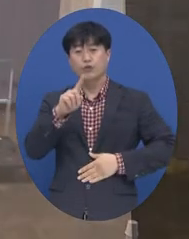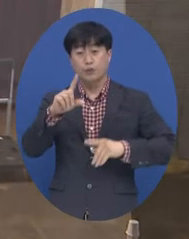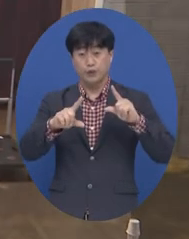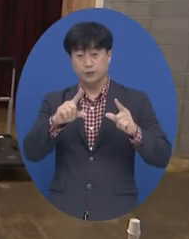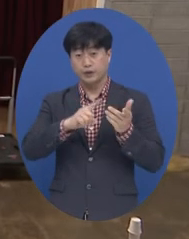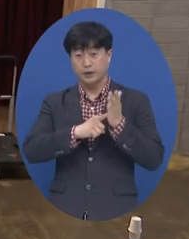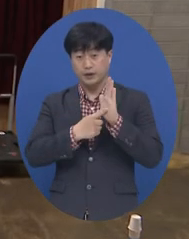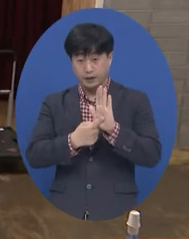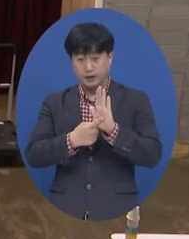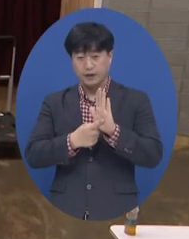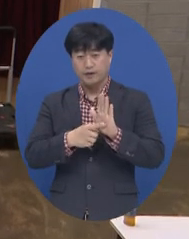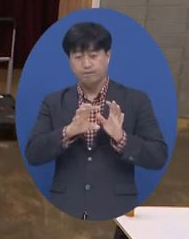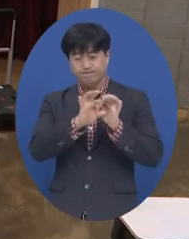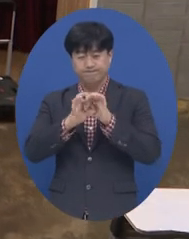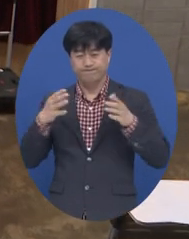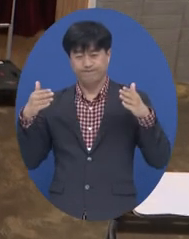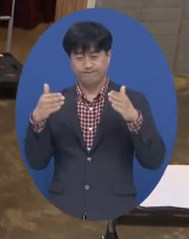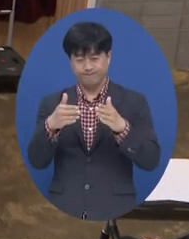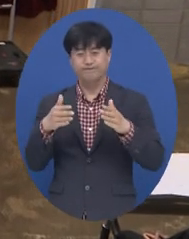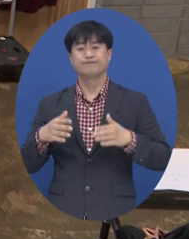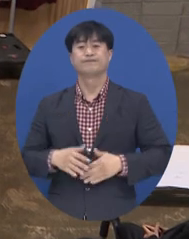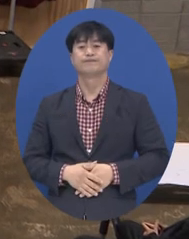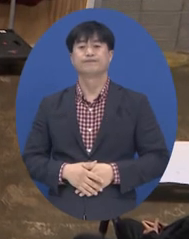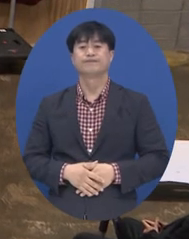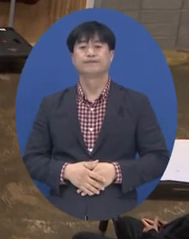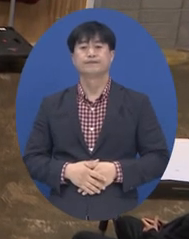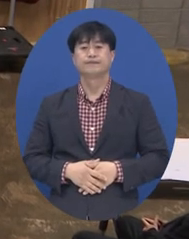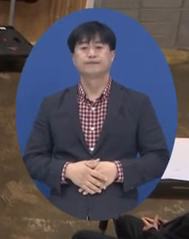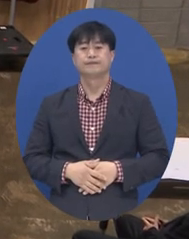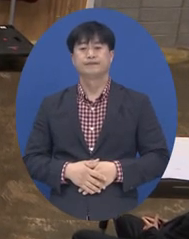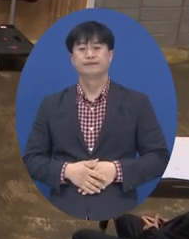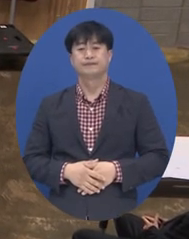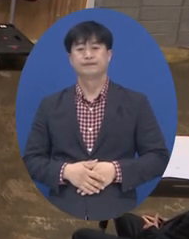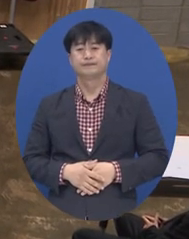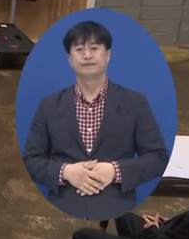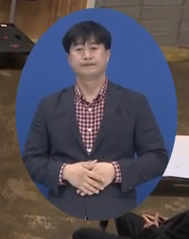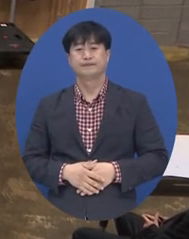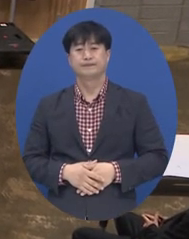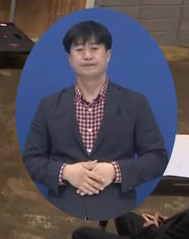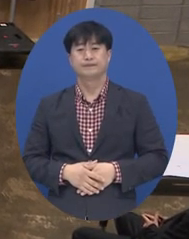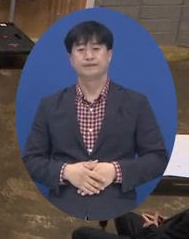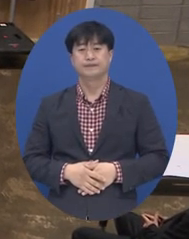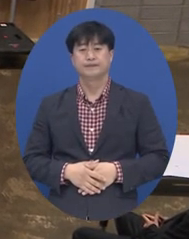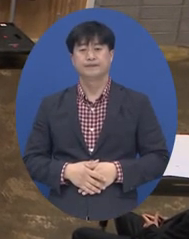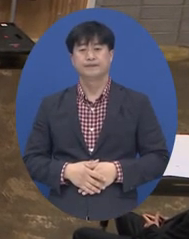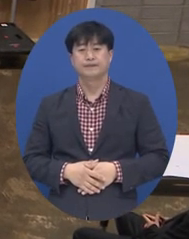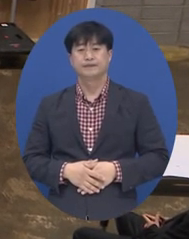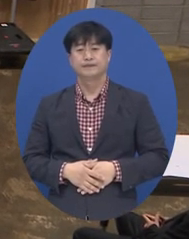어떤 모습으로 탄생할지 관심이 모아집니다. 경기 GTV 최창순입니다.